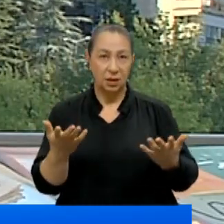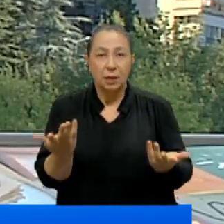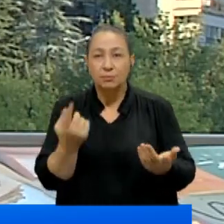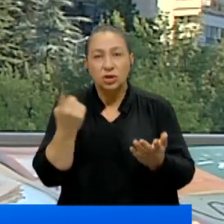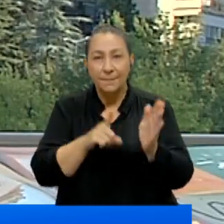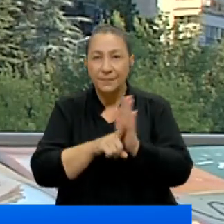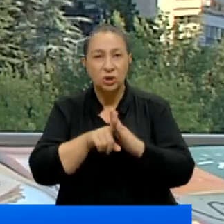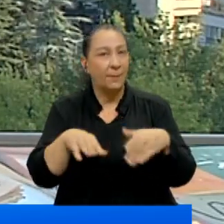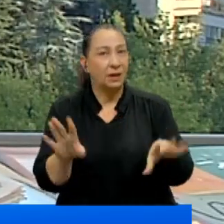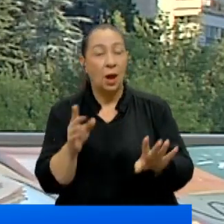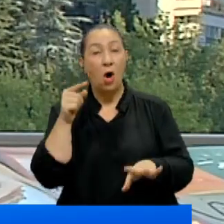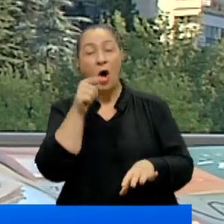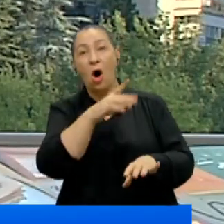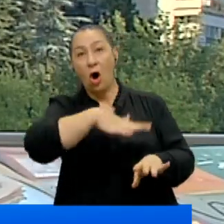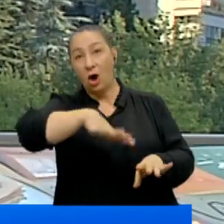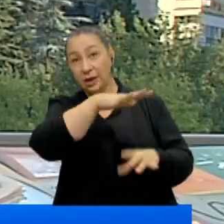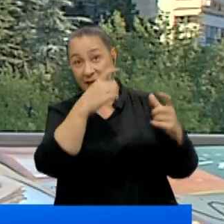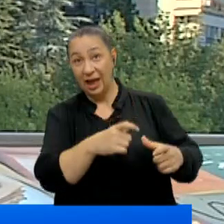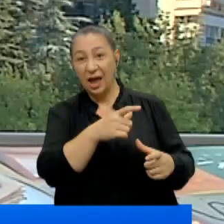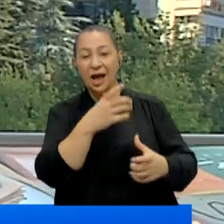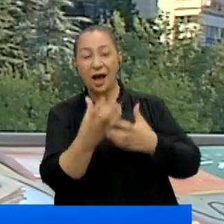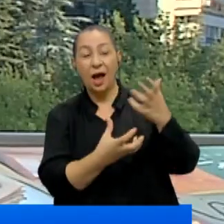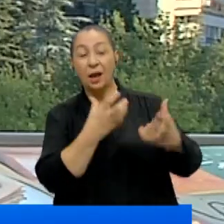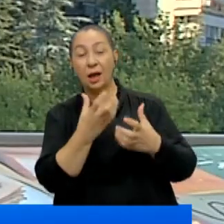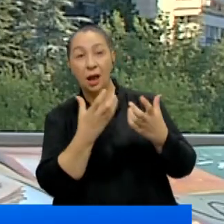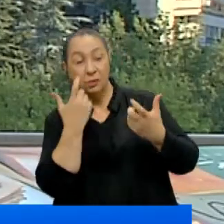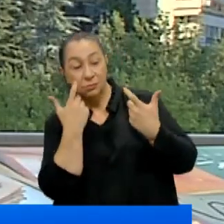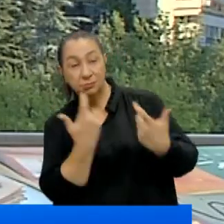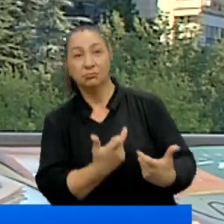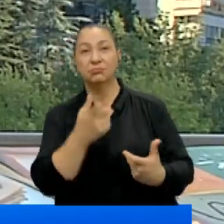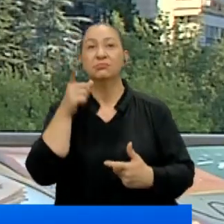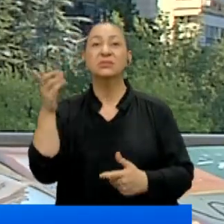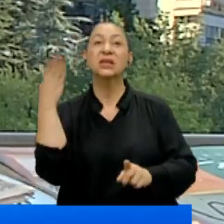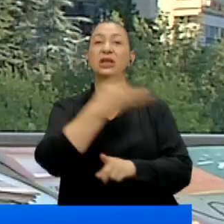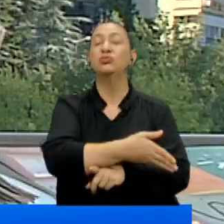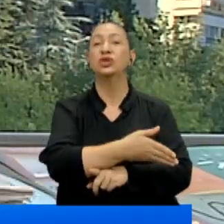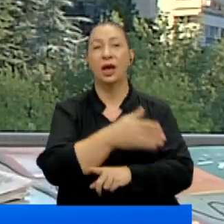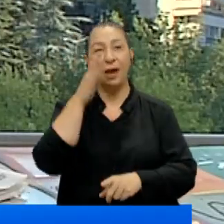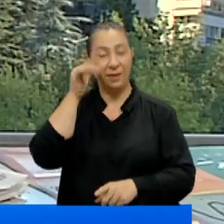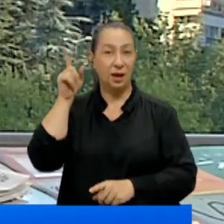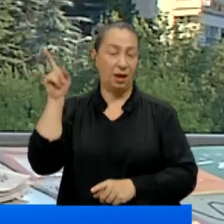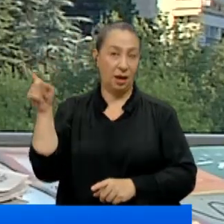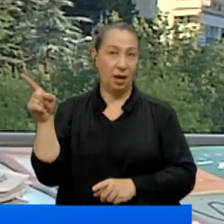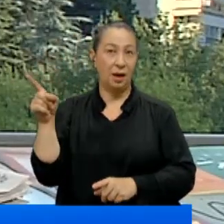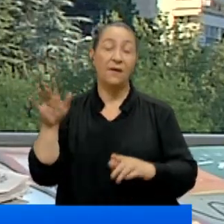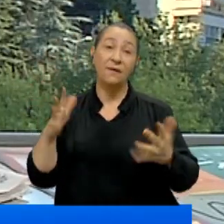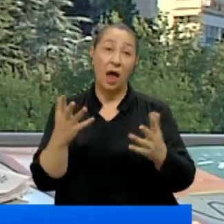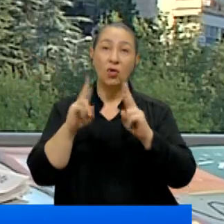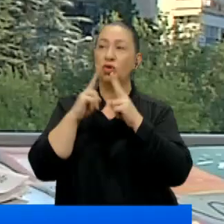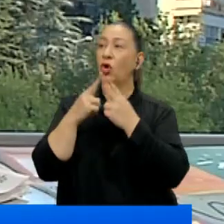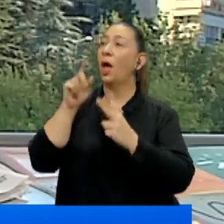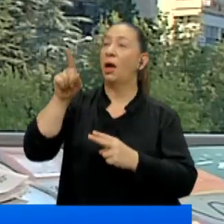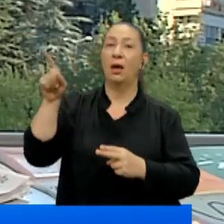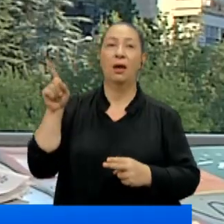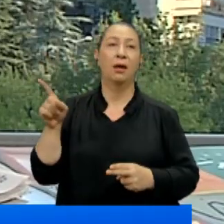şeyi başarmaya değil, oradaki kaynaklara aslında gitmişti Amerika Birleşik Devletleri ya da dünyanın